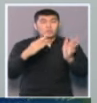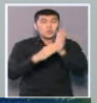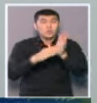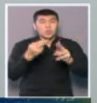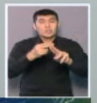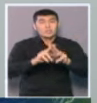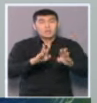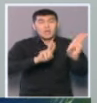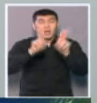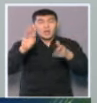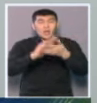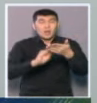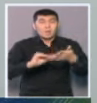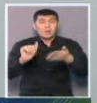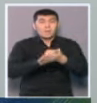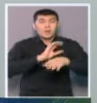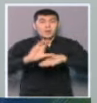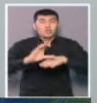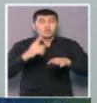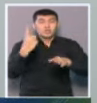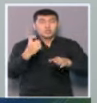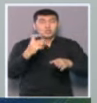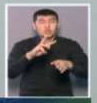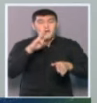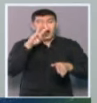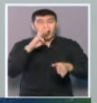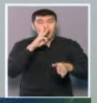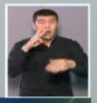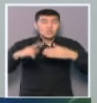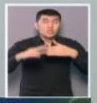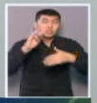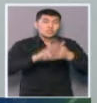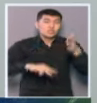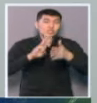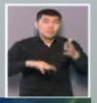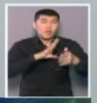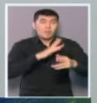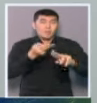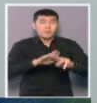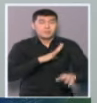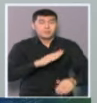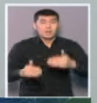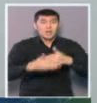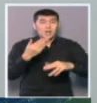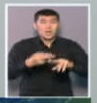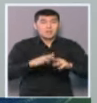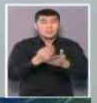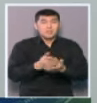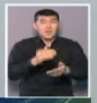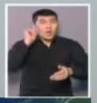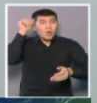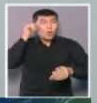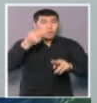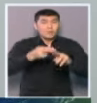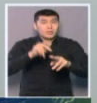бабы бойынша әкімшілік хаттама толтырылып, 100 айлық есептік көрсеткіш мөлшерінде айыппұл салынды. Ал шетел